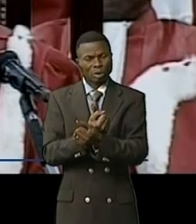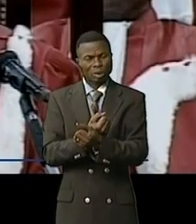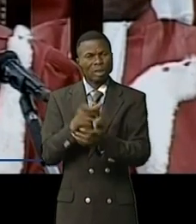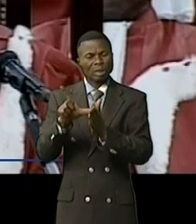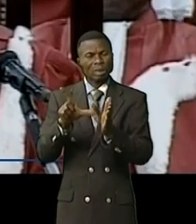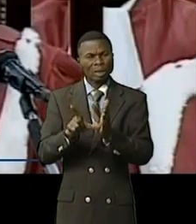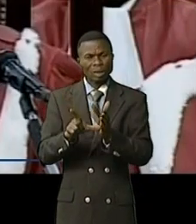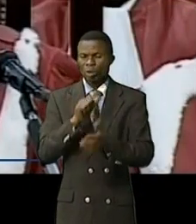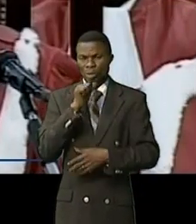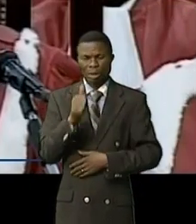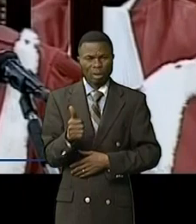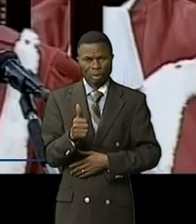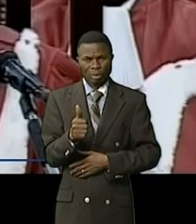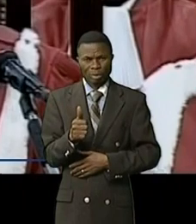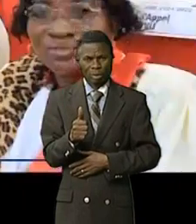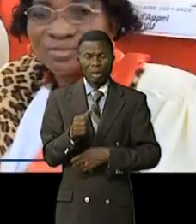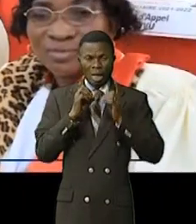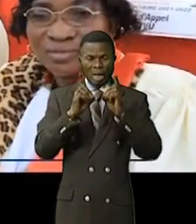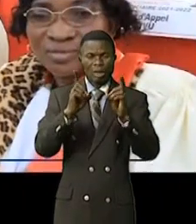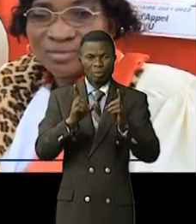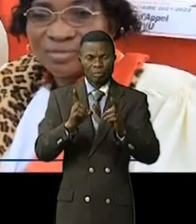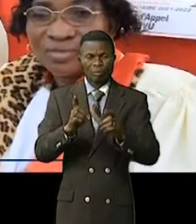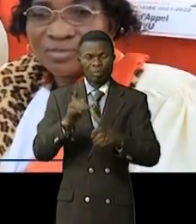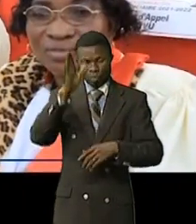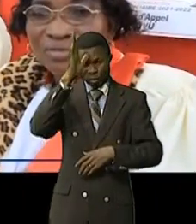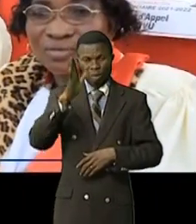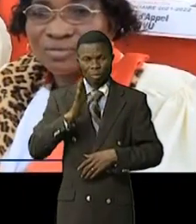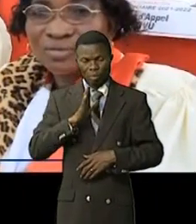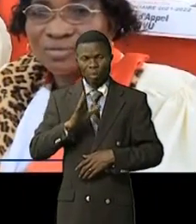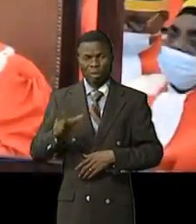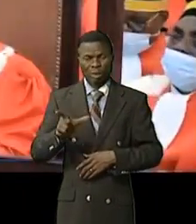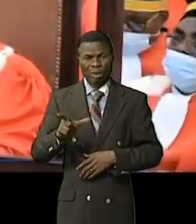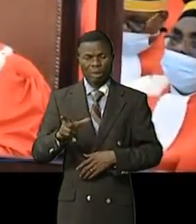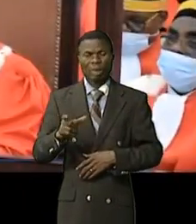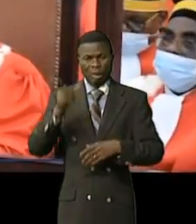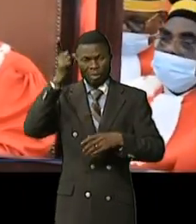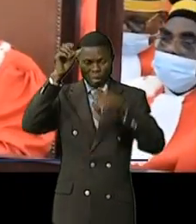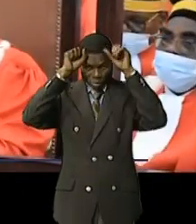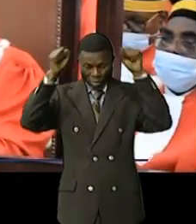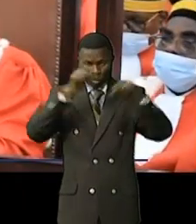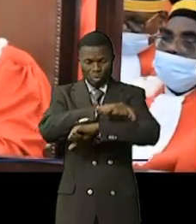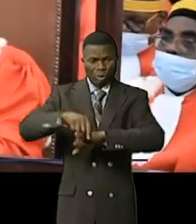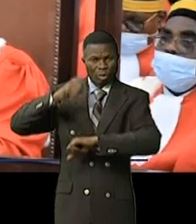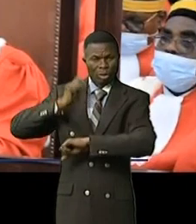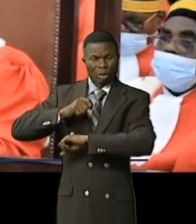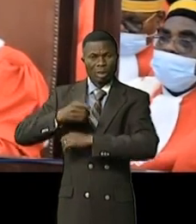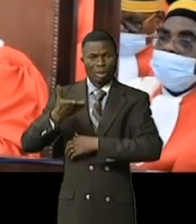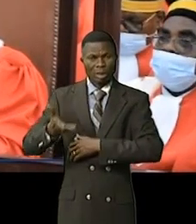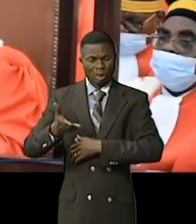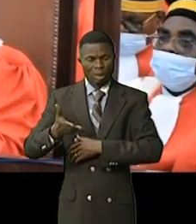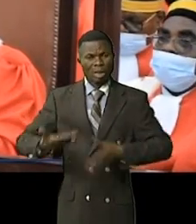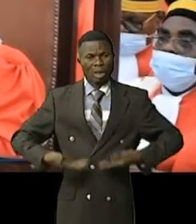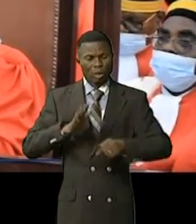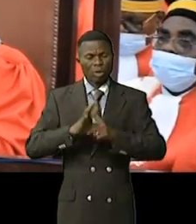l'exigence légale. À l'orée de son discours, M. Mukendi Musanga David Christophe, premier président de la Cour de cassation, a salué